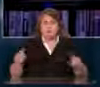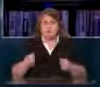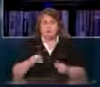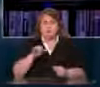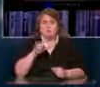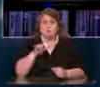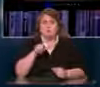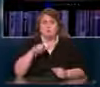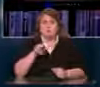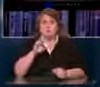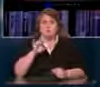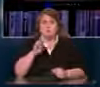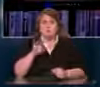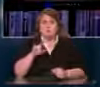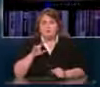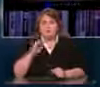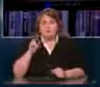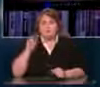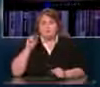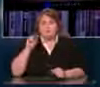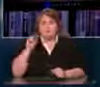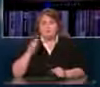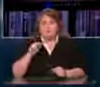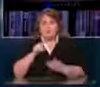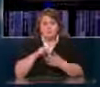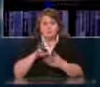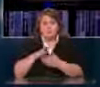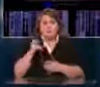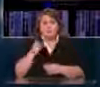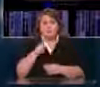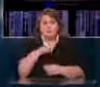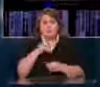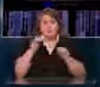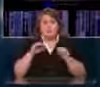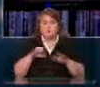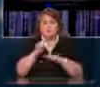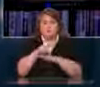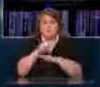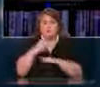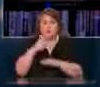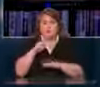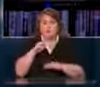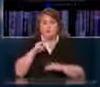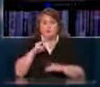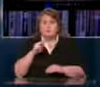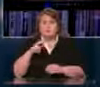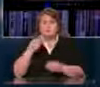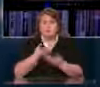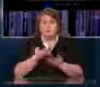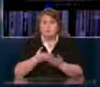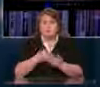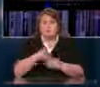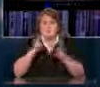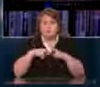вас здесь буквенные выражения, цифровые выражения. Вам нужно, прорешав эти генетические примеры,